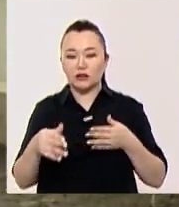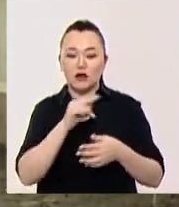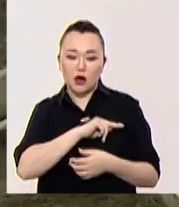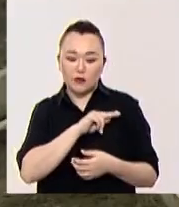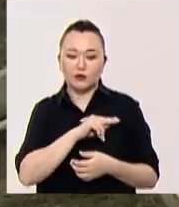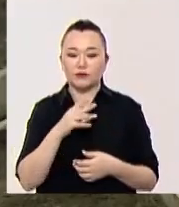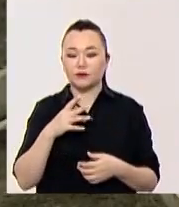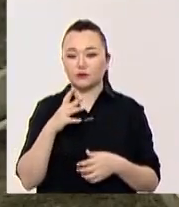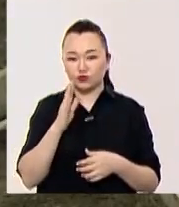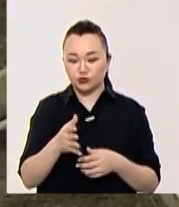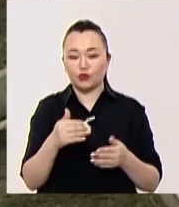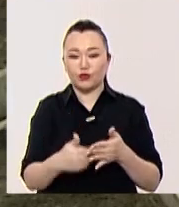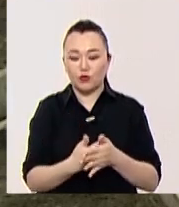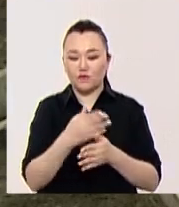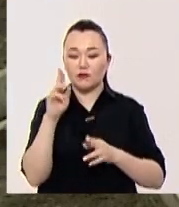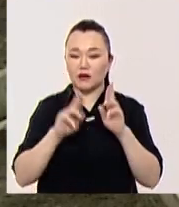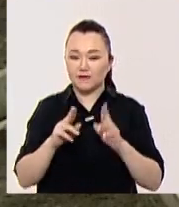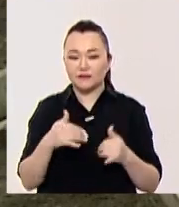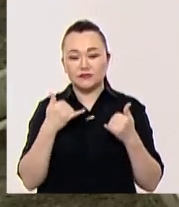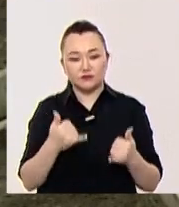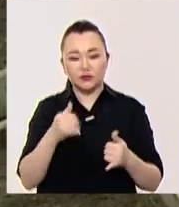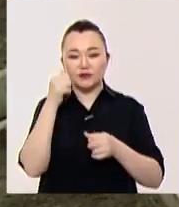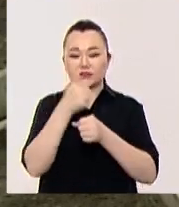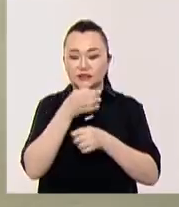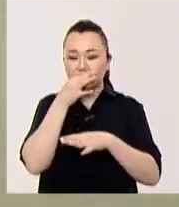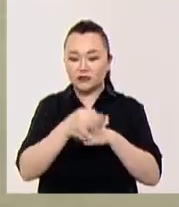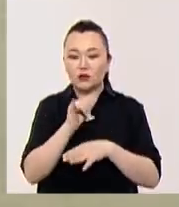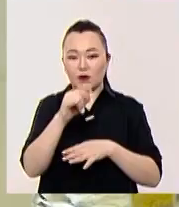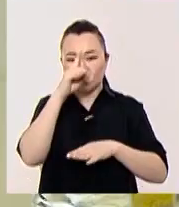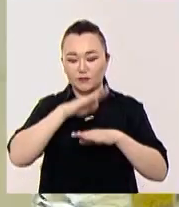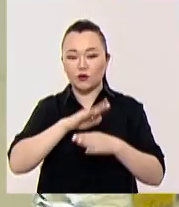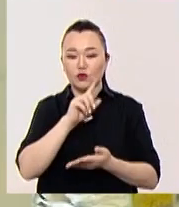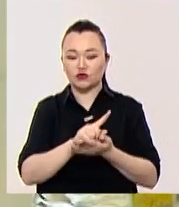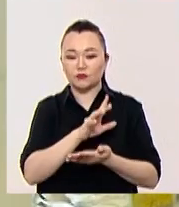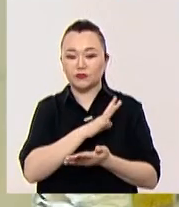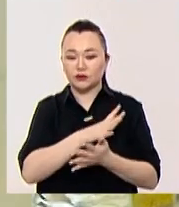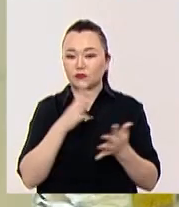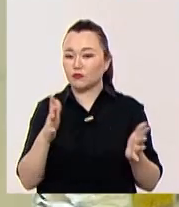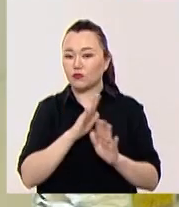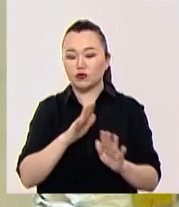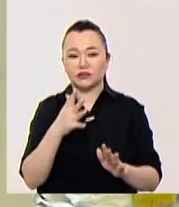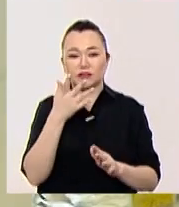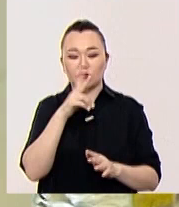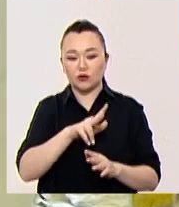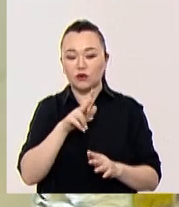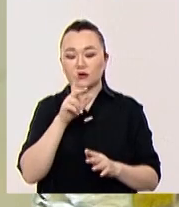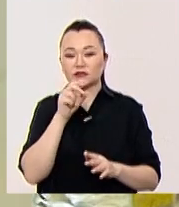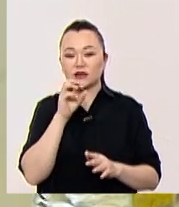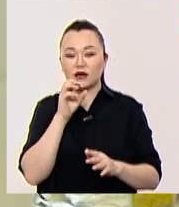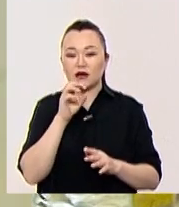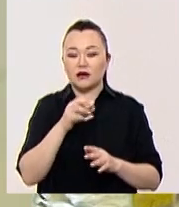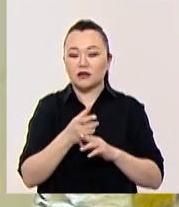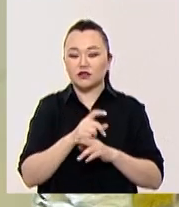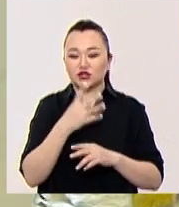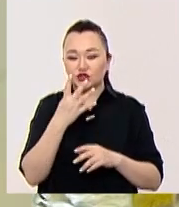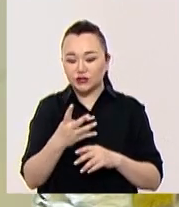им придется по-новому. Ведь сегодня президент сказал, что у акимов должно быть не больше 3 замов, и лишь в крайнем случае